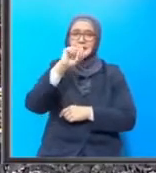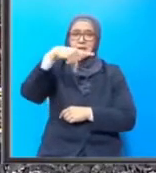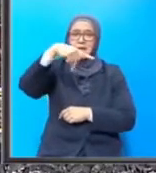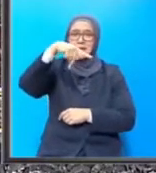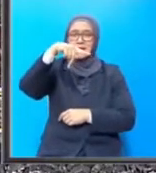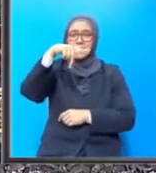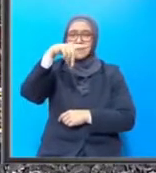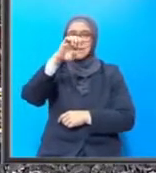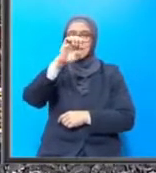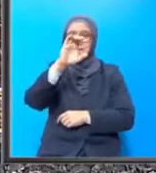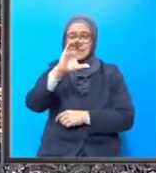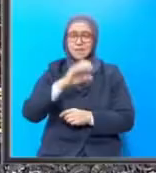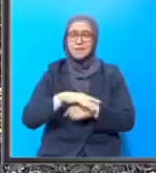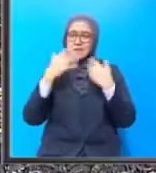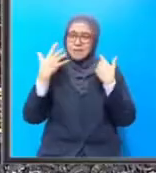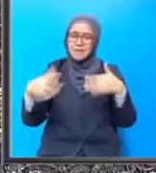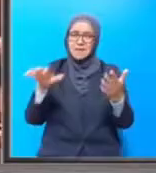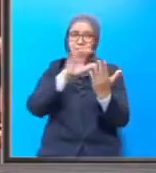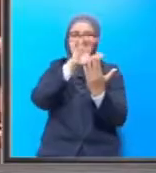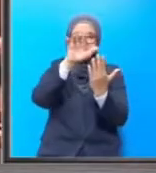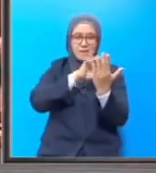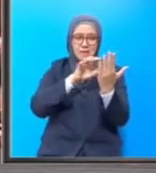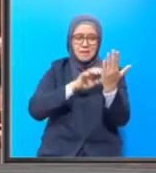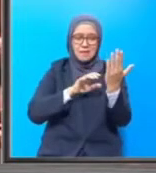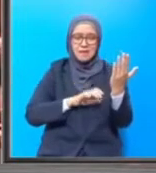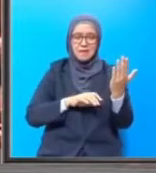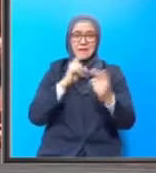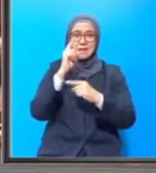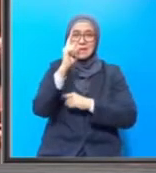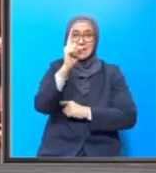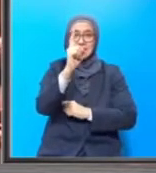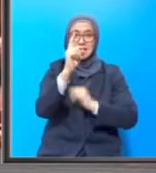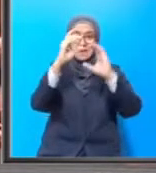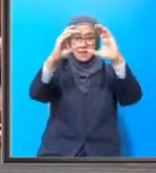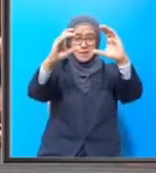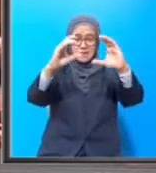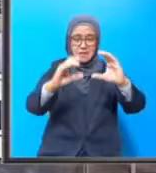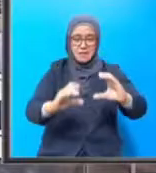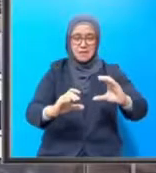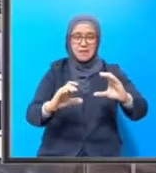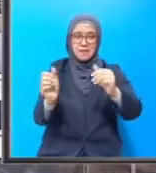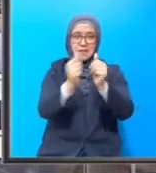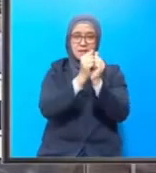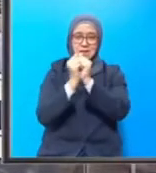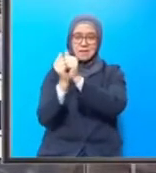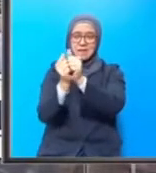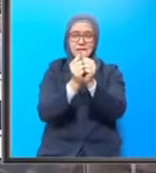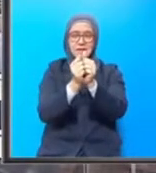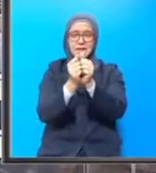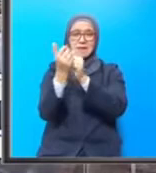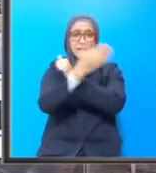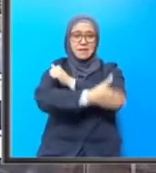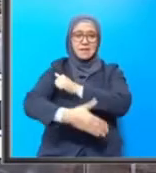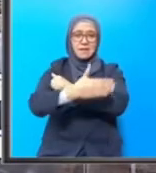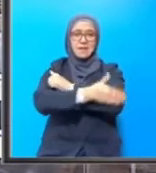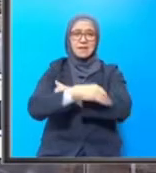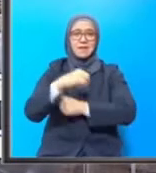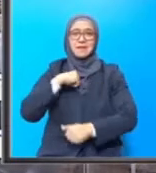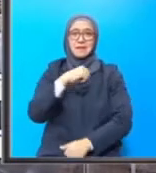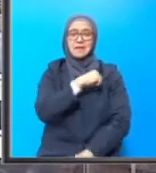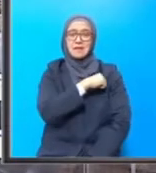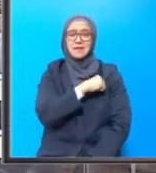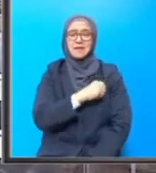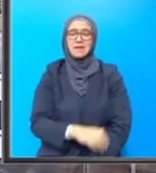telah pun merangkai satu strategi bersama antara negara-negara anggota